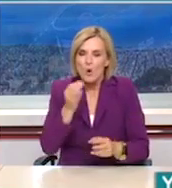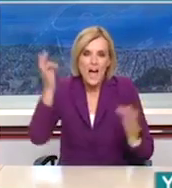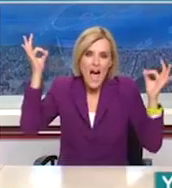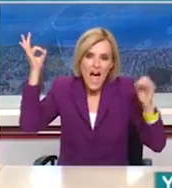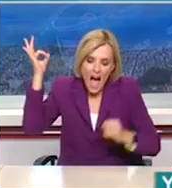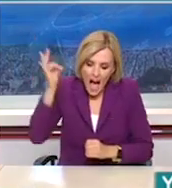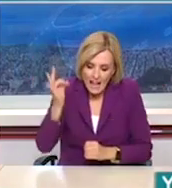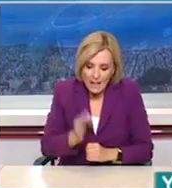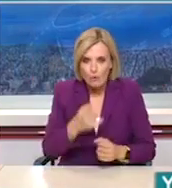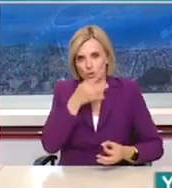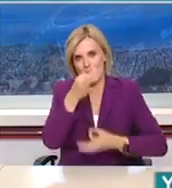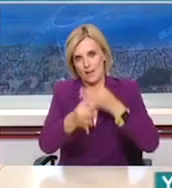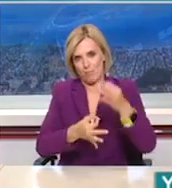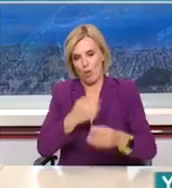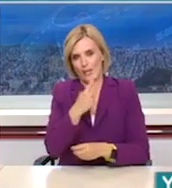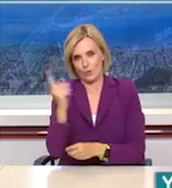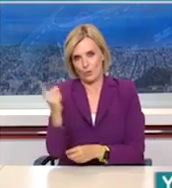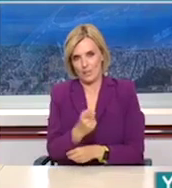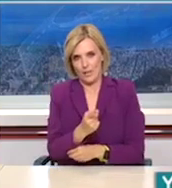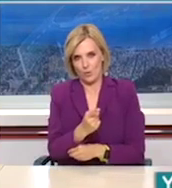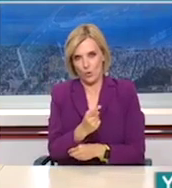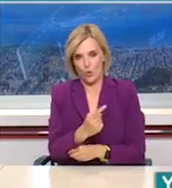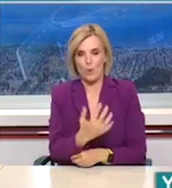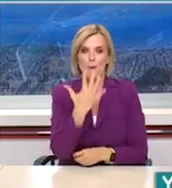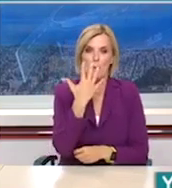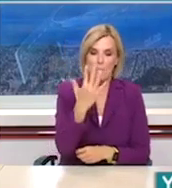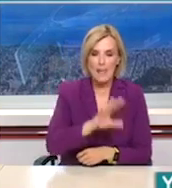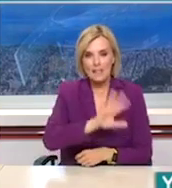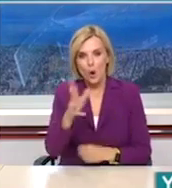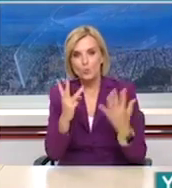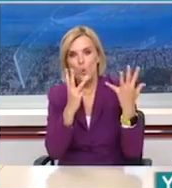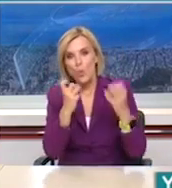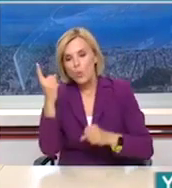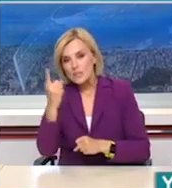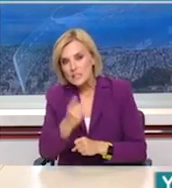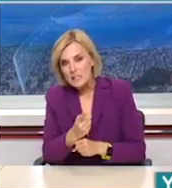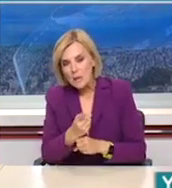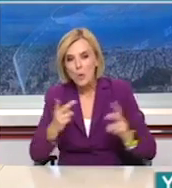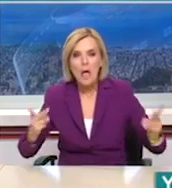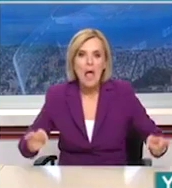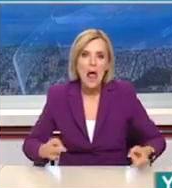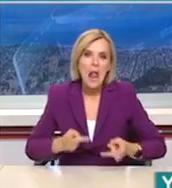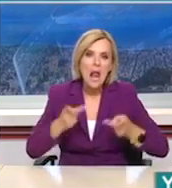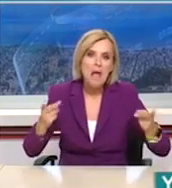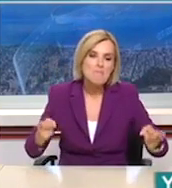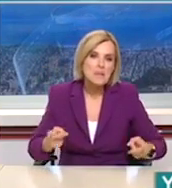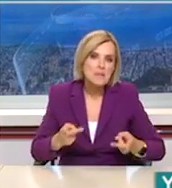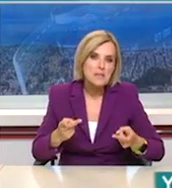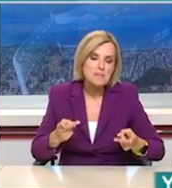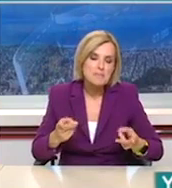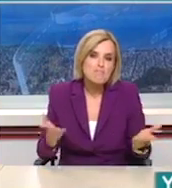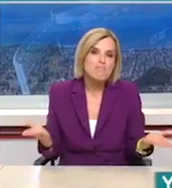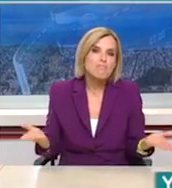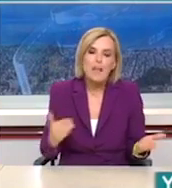απαντήσει 100% το ερώτημα του αγαπητού δημοσιογράφου. Από 5 μέχρι 80% και ήπια συμπνοπνολογία μέχρι και 80% των ασθενών.